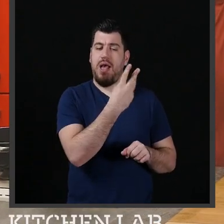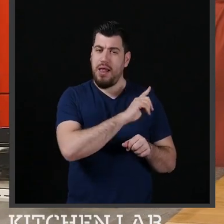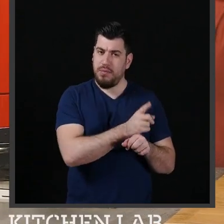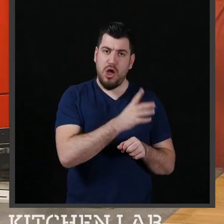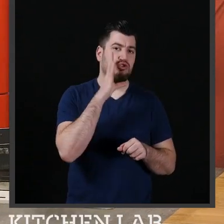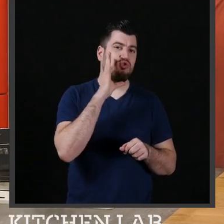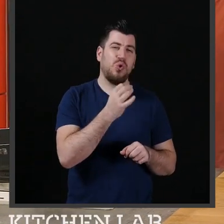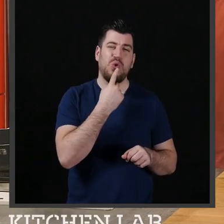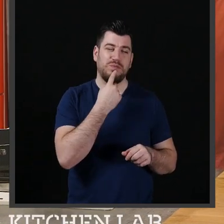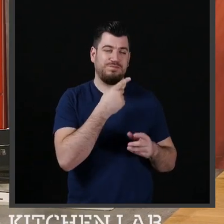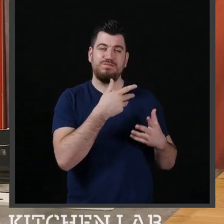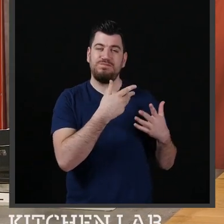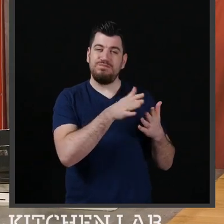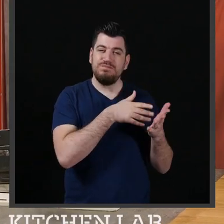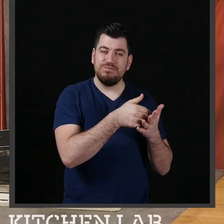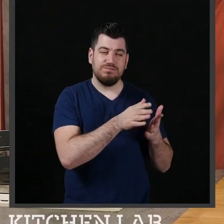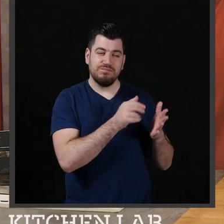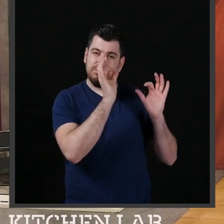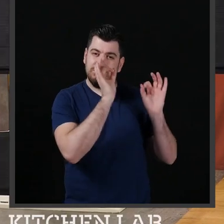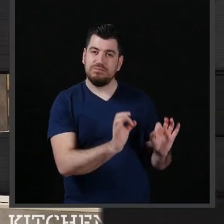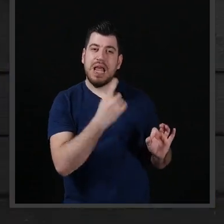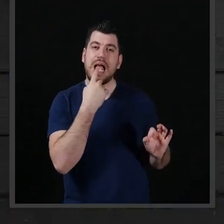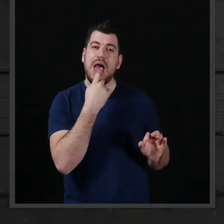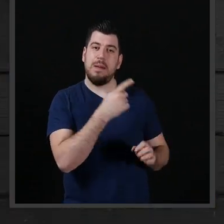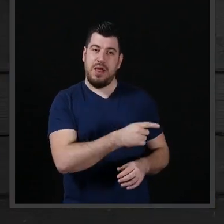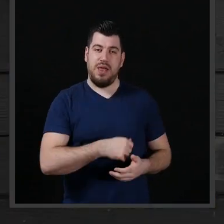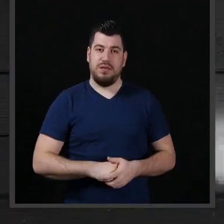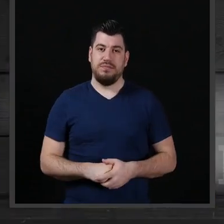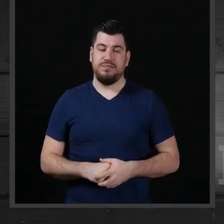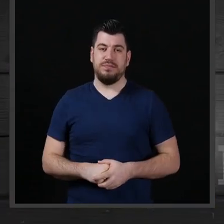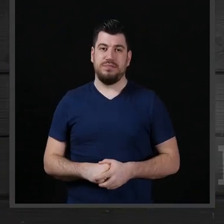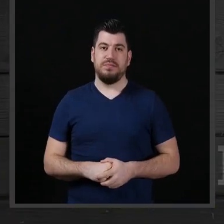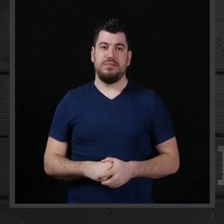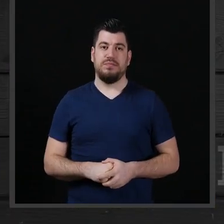καλά τα κρεμμύδια και να χάσουν το πολύ το όγκο που έχουν.